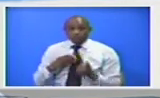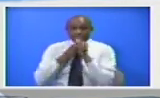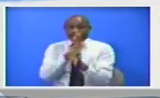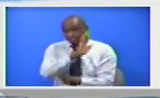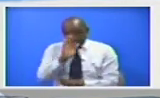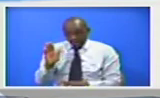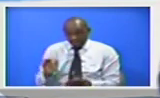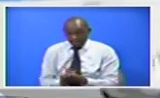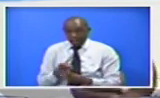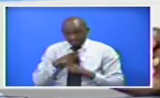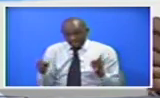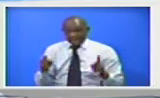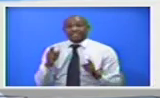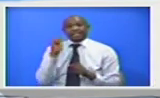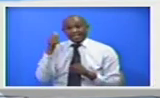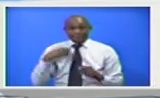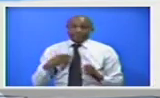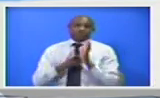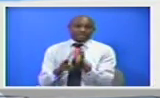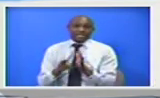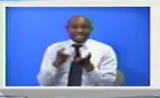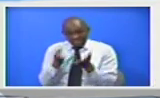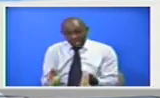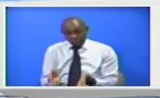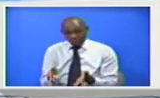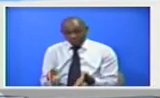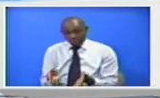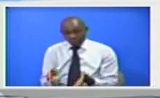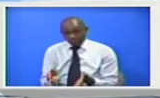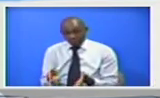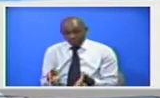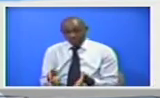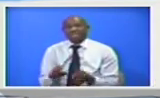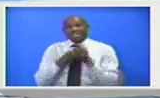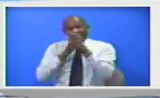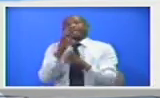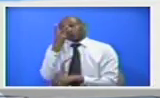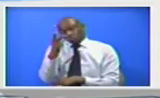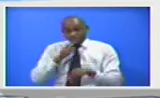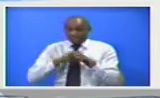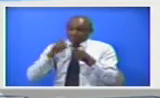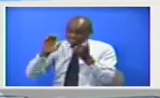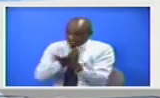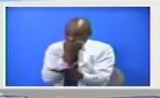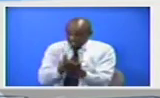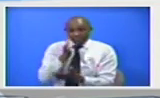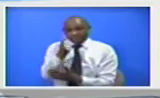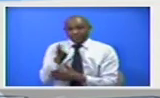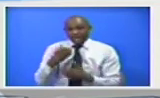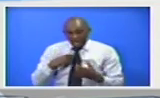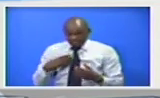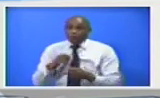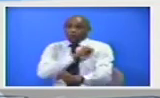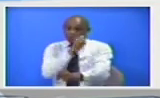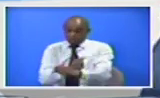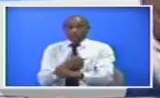wao lakini power ni kwa Wakenya. Naam. Sasa gani ndio nzuri? Viongozi wawili wakigawa mamlaka ama wanne wakigawa mamlaka